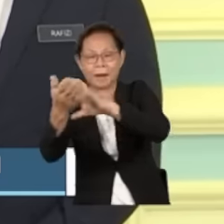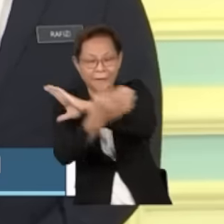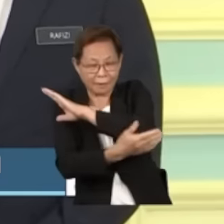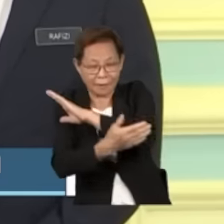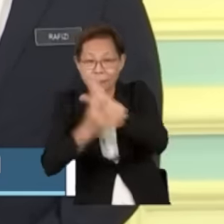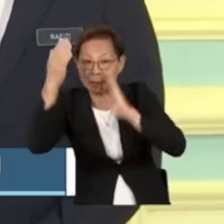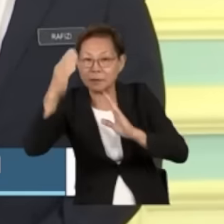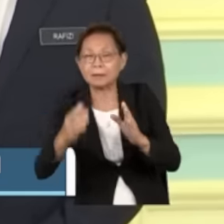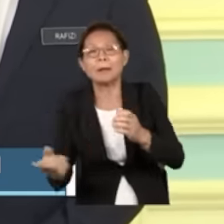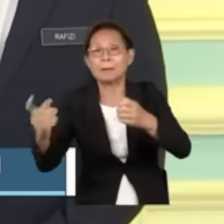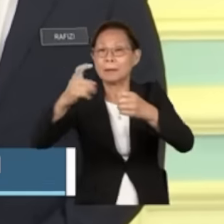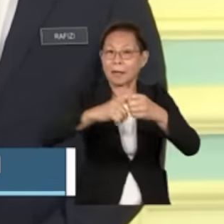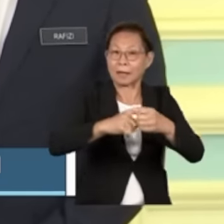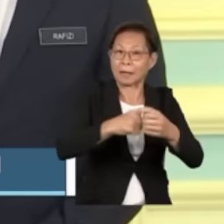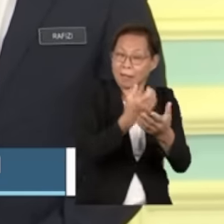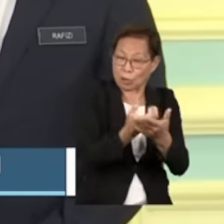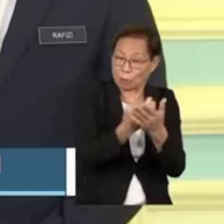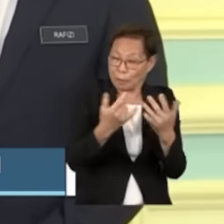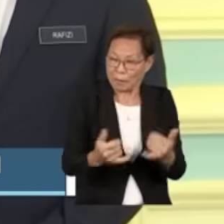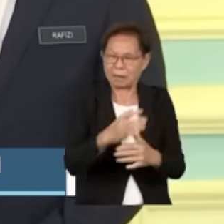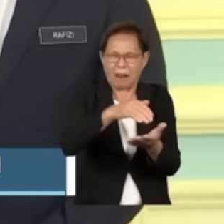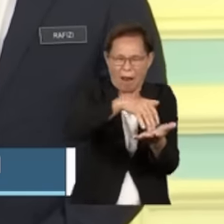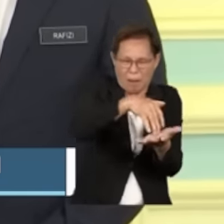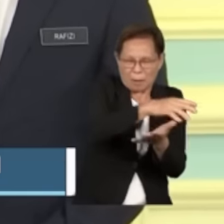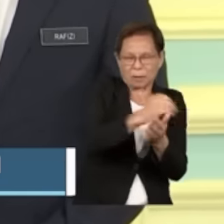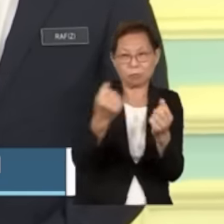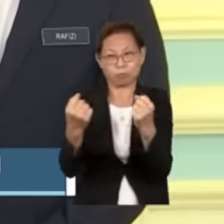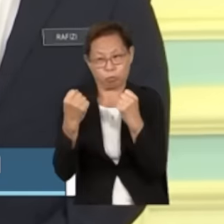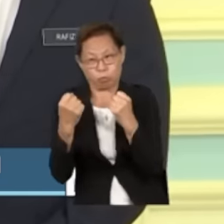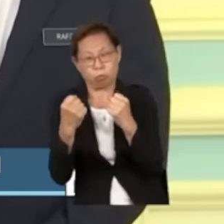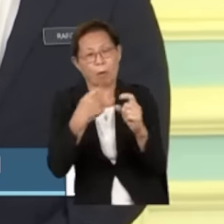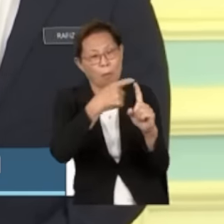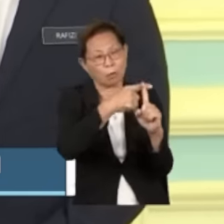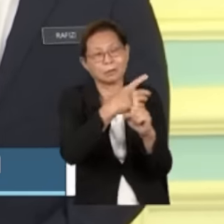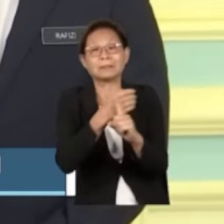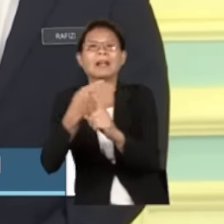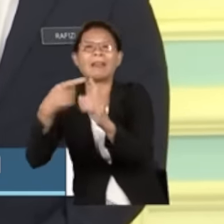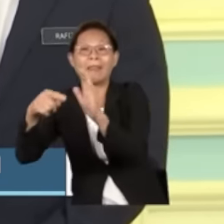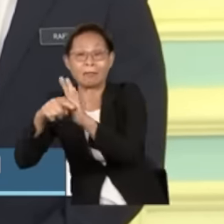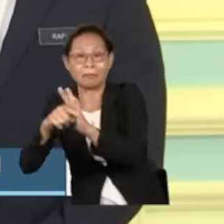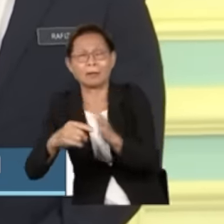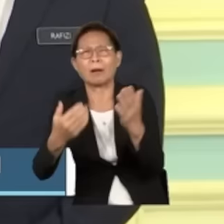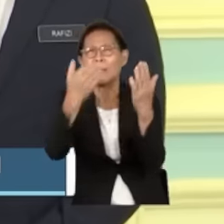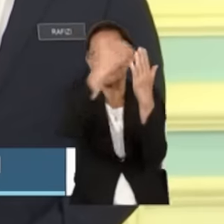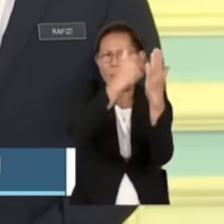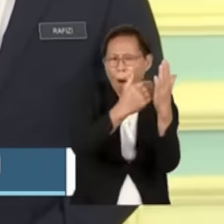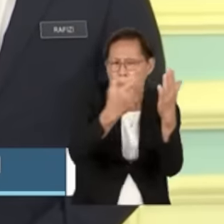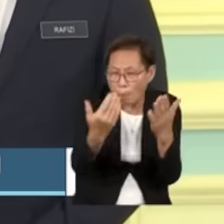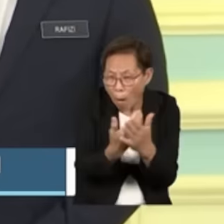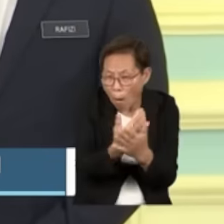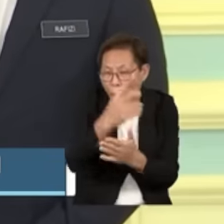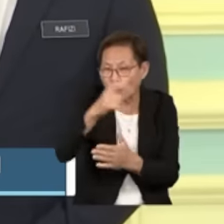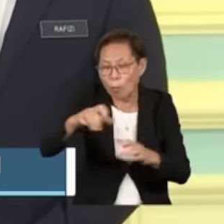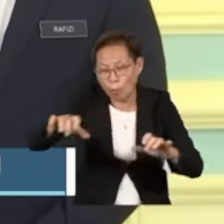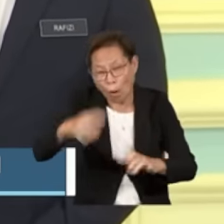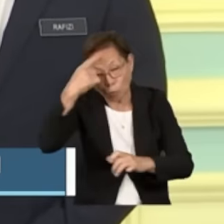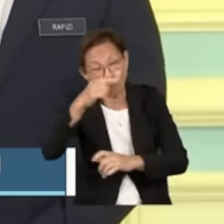sekarang, kelemahannya, kekuatannya dan beberapa langkah baru yang harus diambil untuk